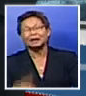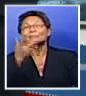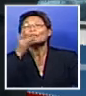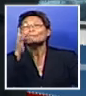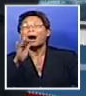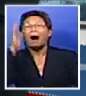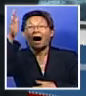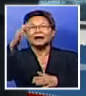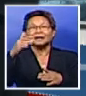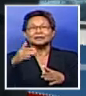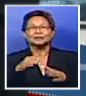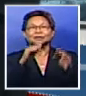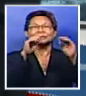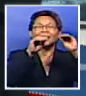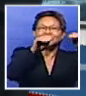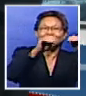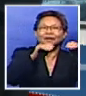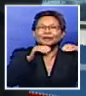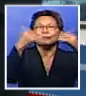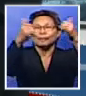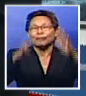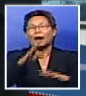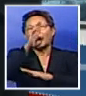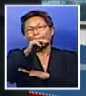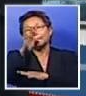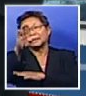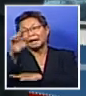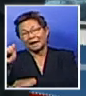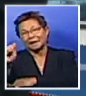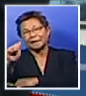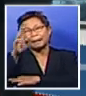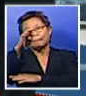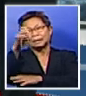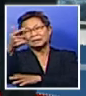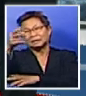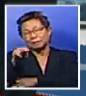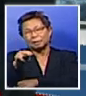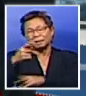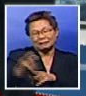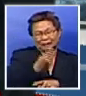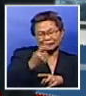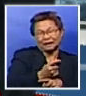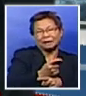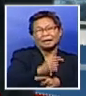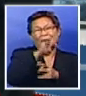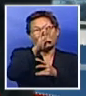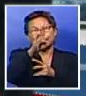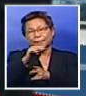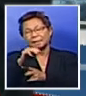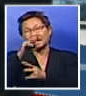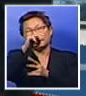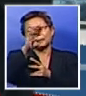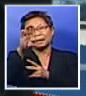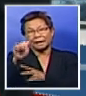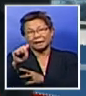bakal berguru dengan bintang bola keranjang NBA Marvin Williams dalam program kem latihan junior NBA